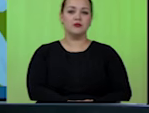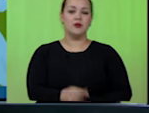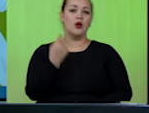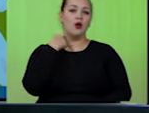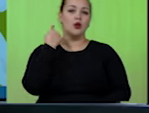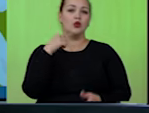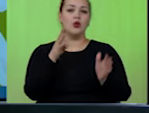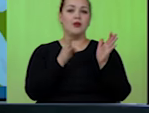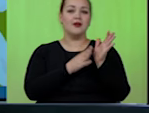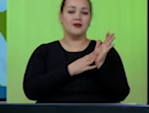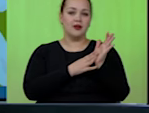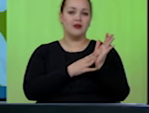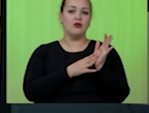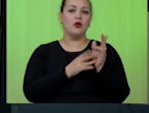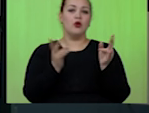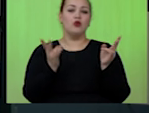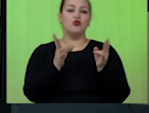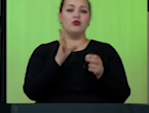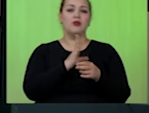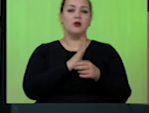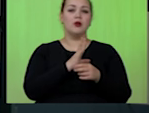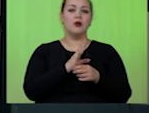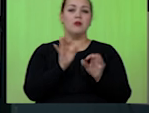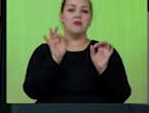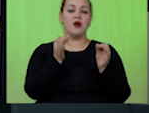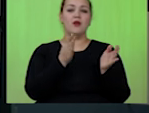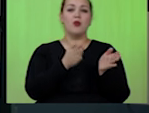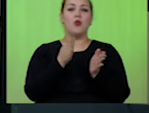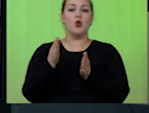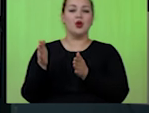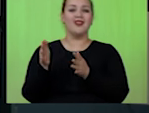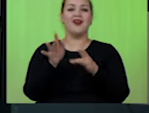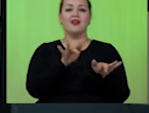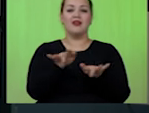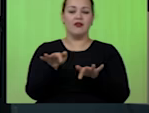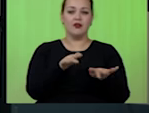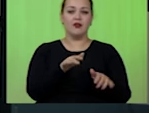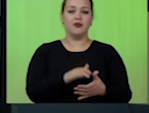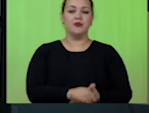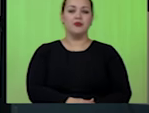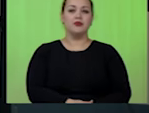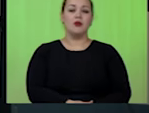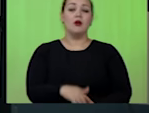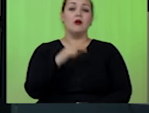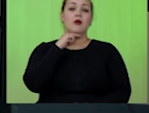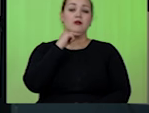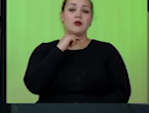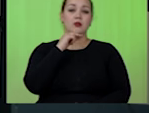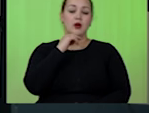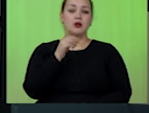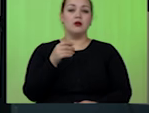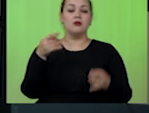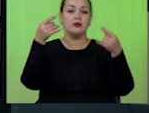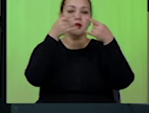вы должны были расставить правильно порядок действий. Обратите внимание на